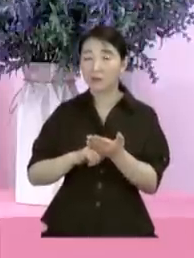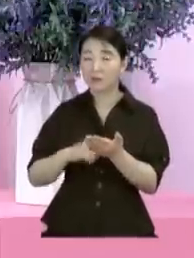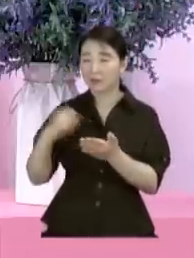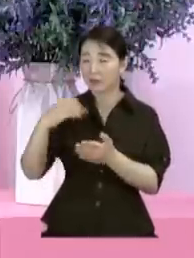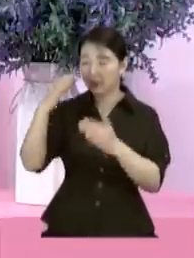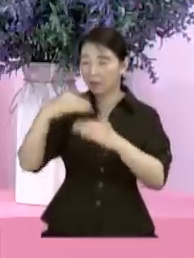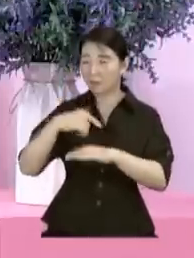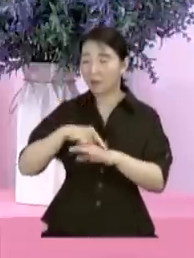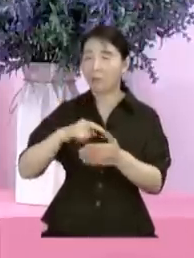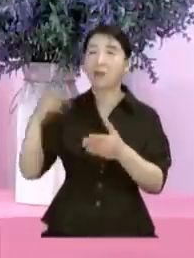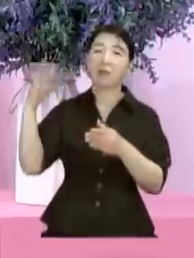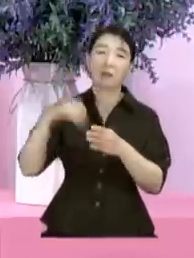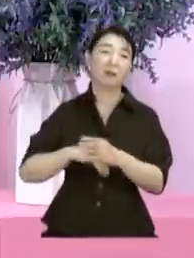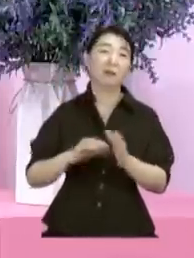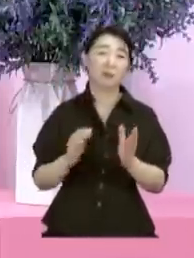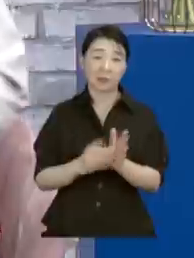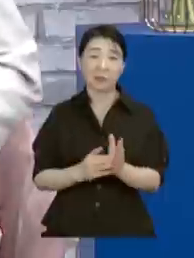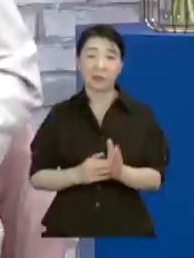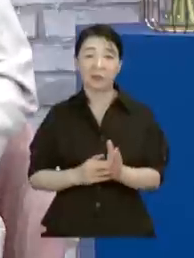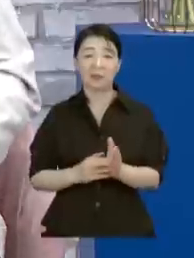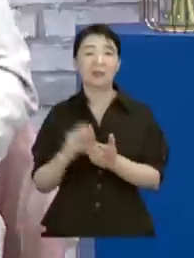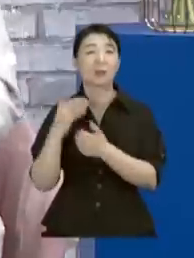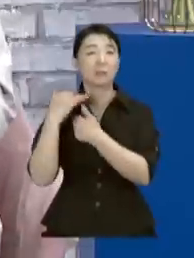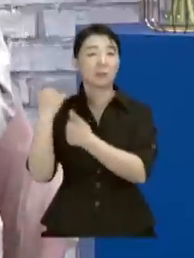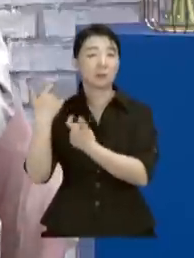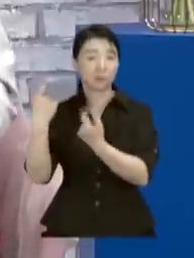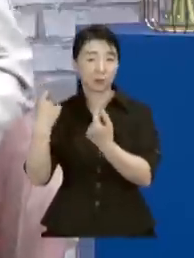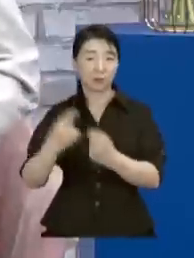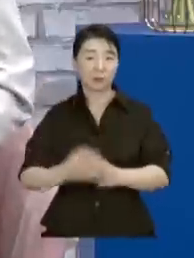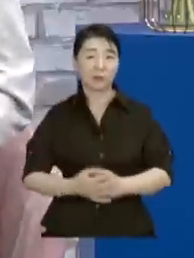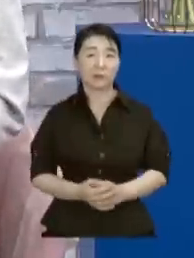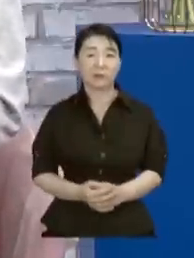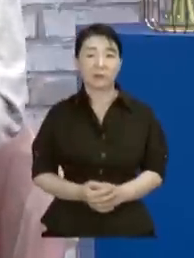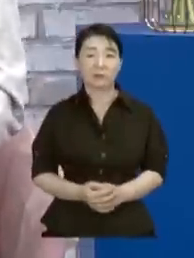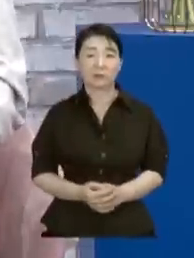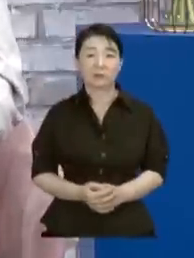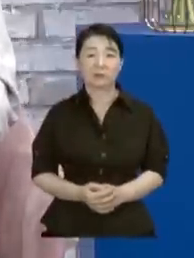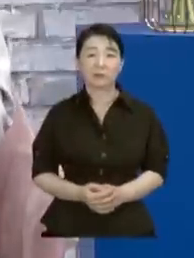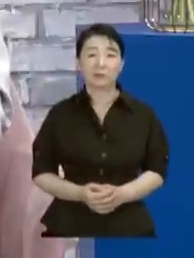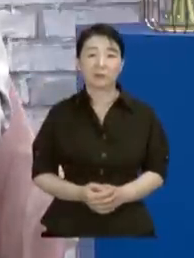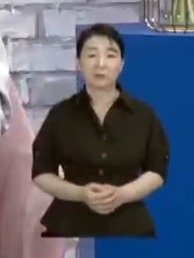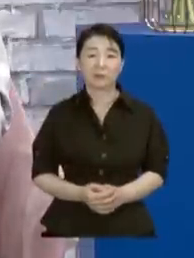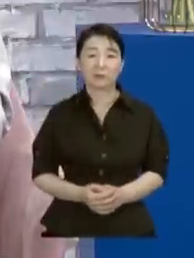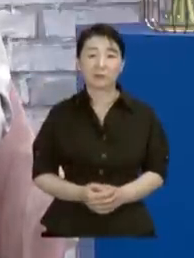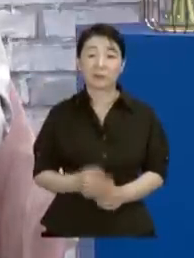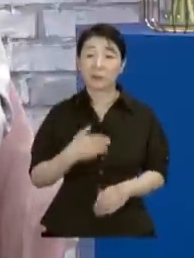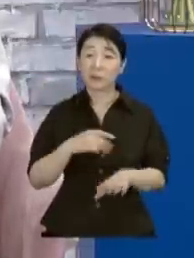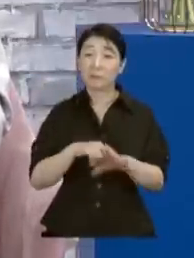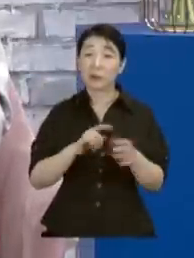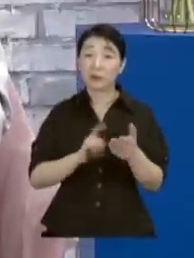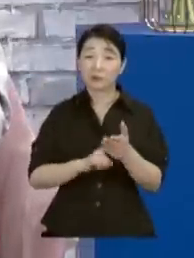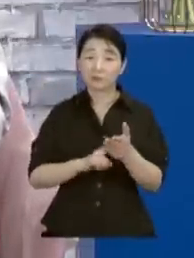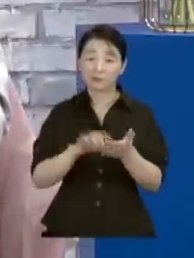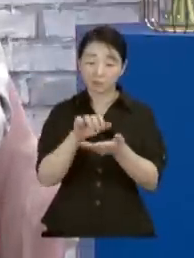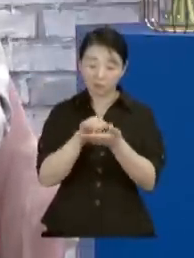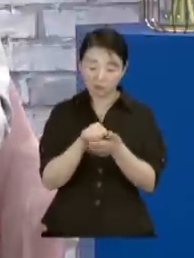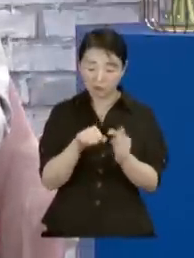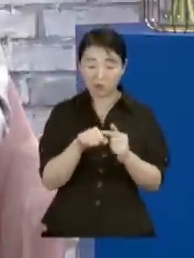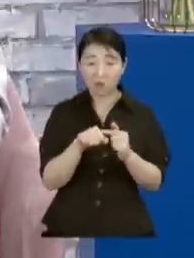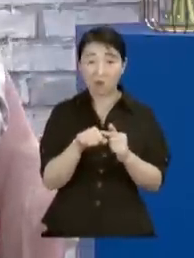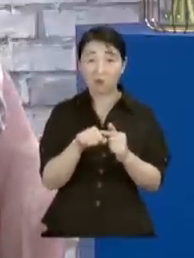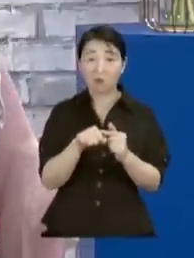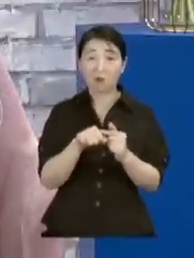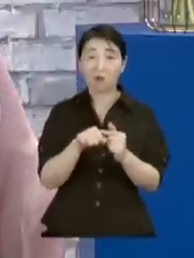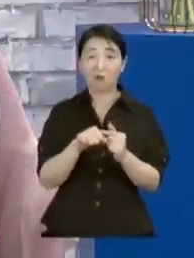스며들어온 것 같았어요. 그래요. 예. 그게 부르심이야. 그러니까 아니 근데 아무리 내가 이제 마음속에 이렇게 품고